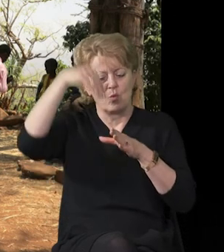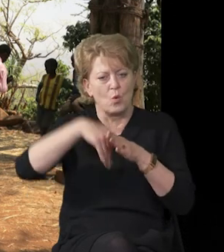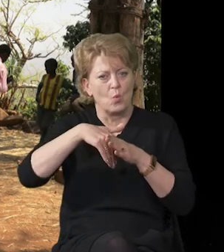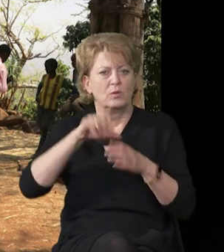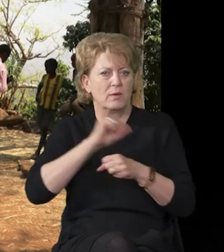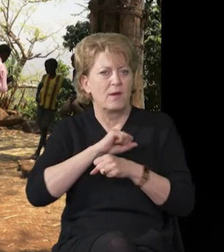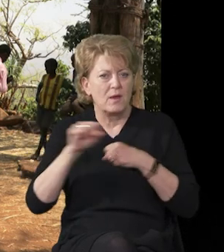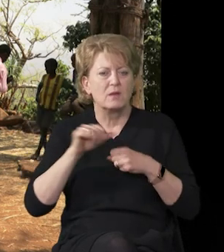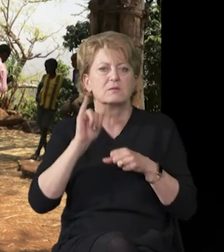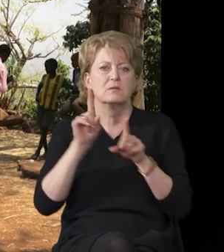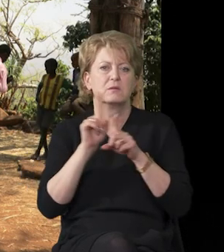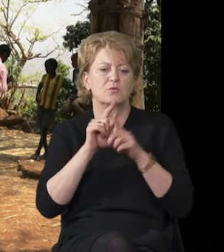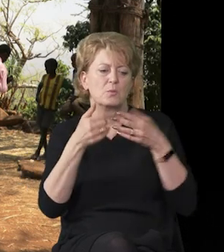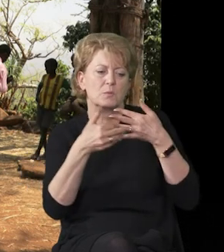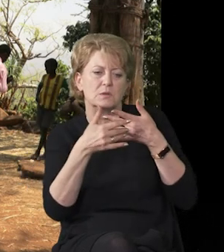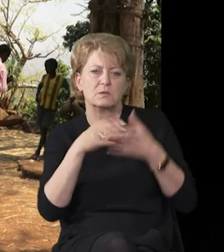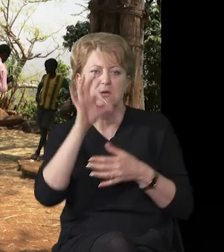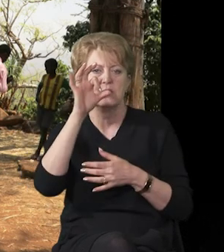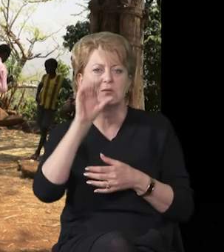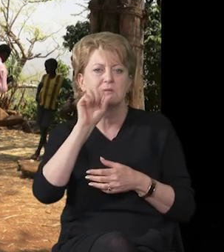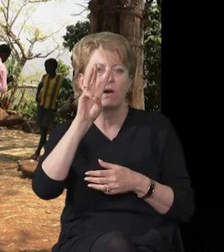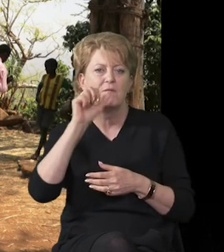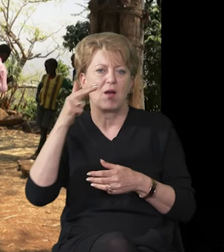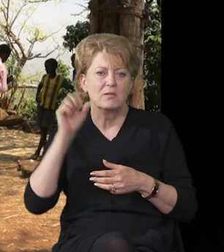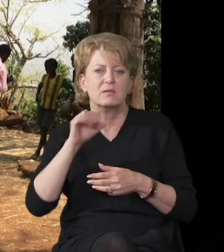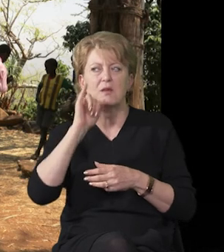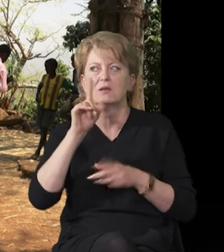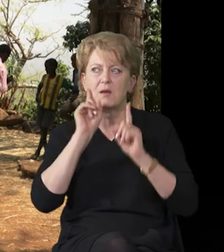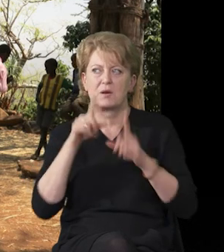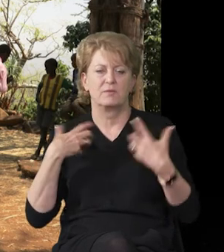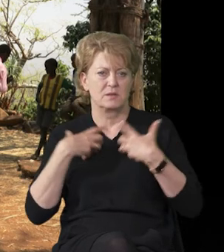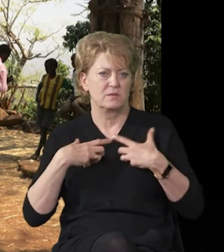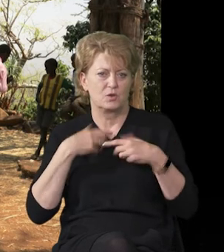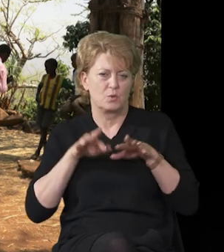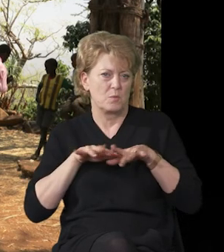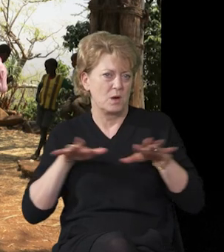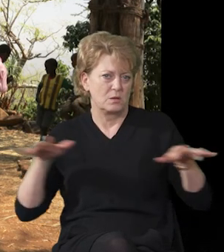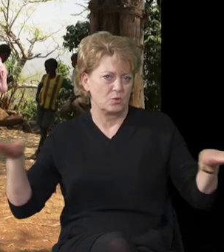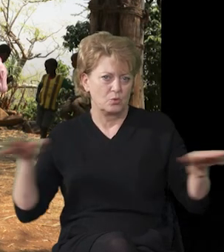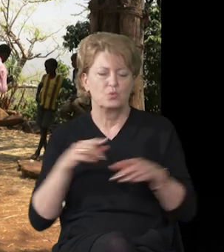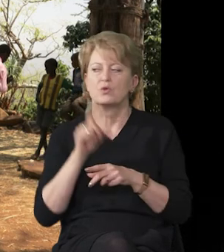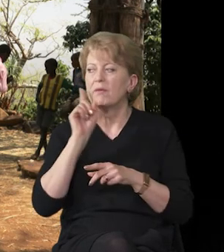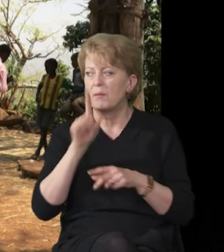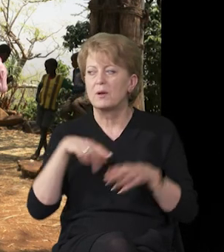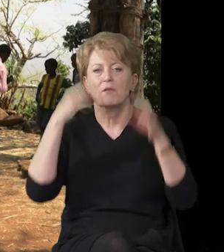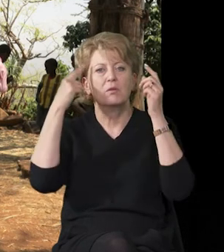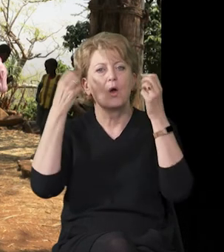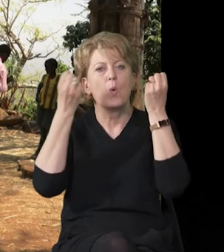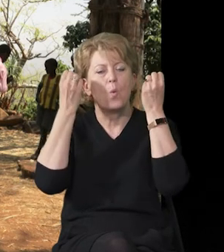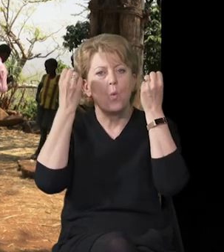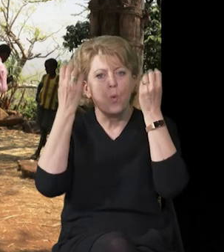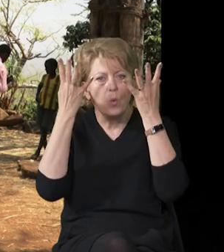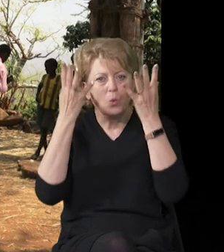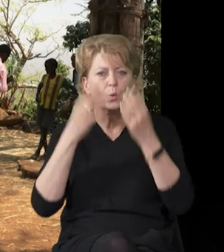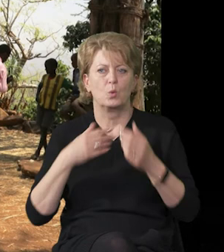sawan. No i tych zwierząt było bardzo dużo. Zarówno kultura duchowa ludu Konso, jak i same